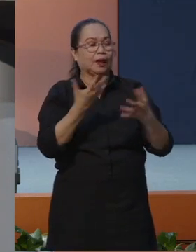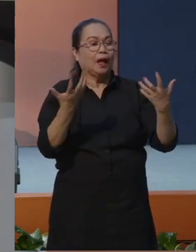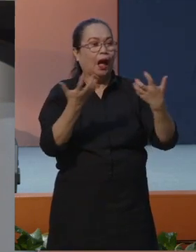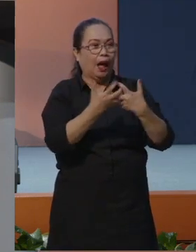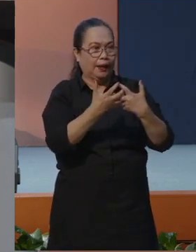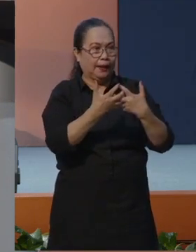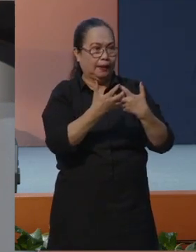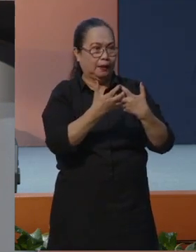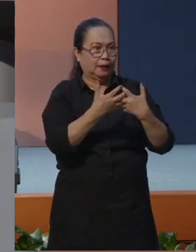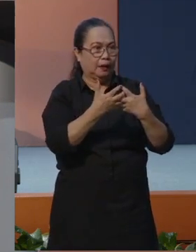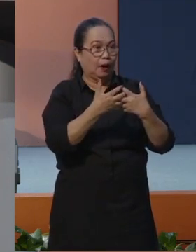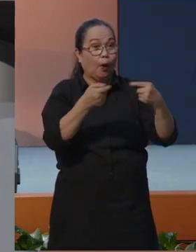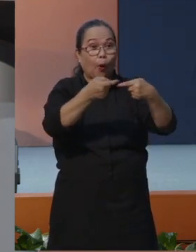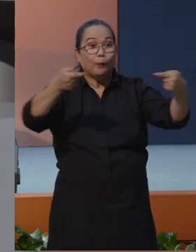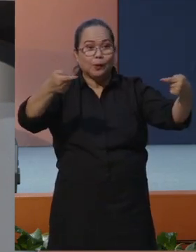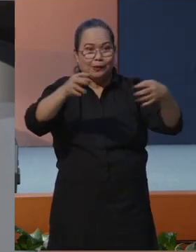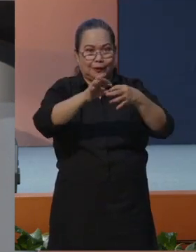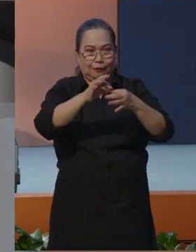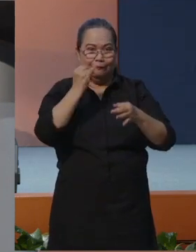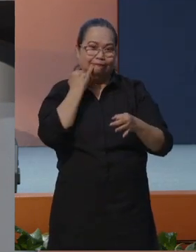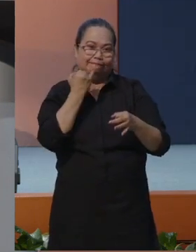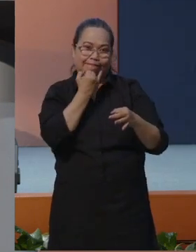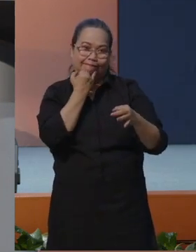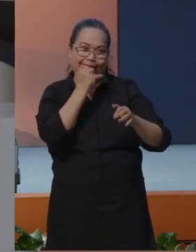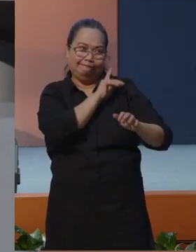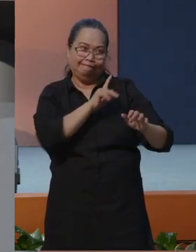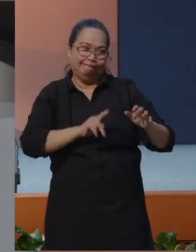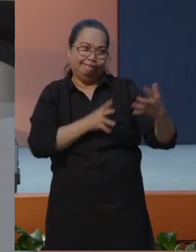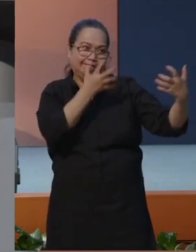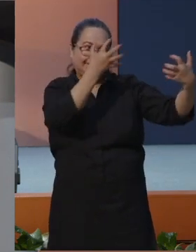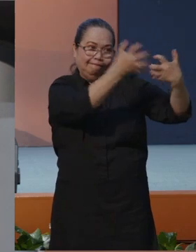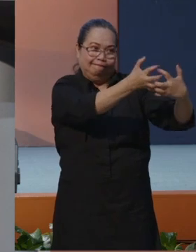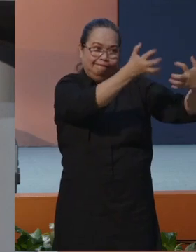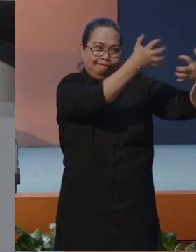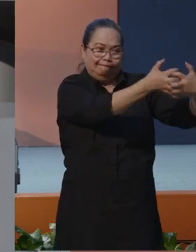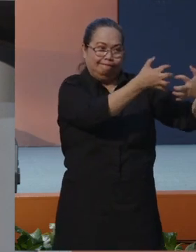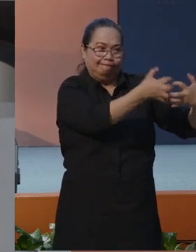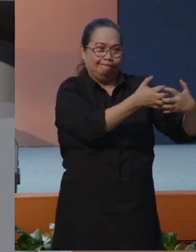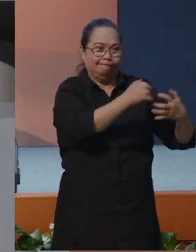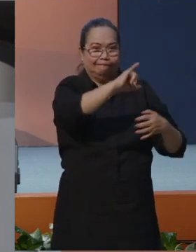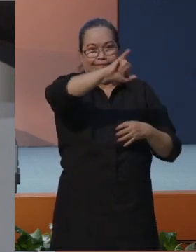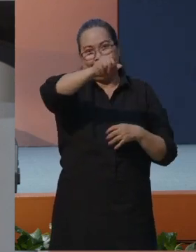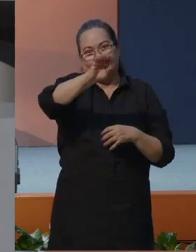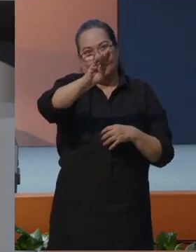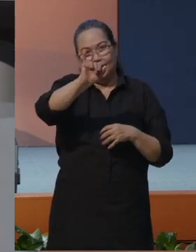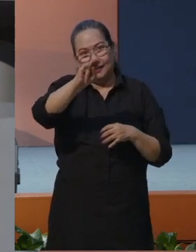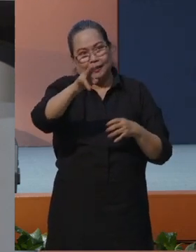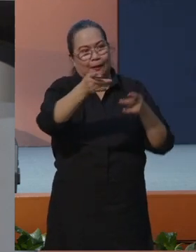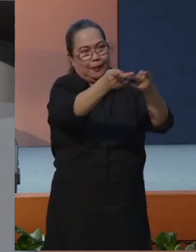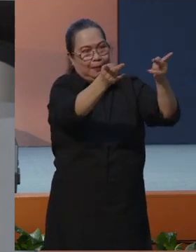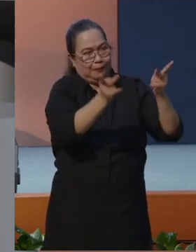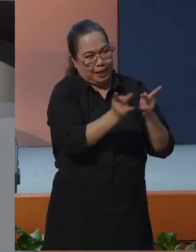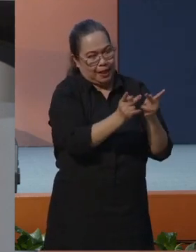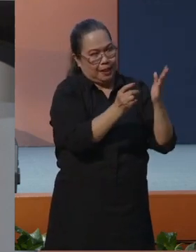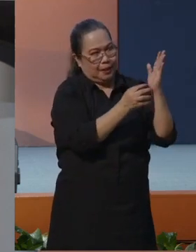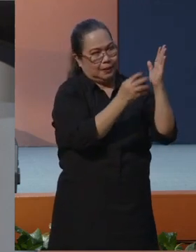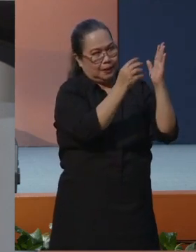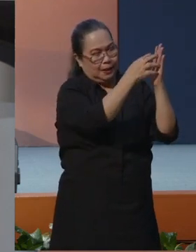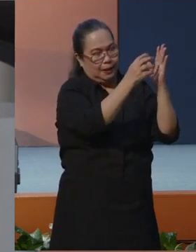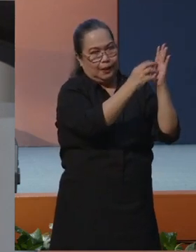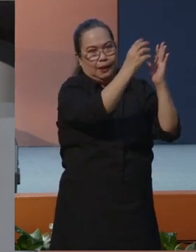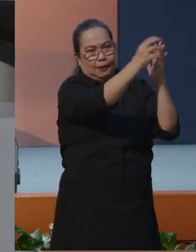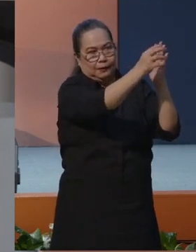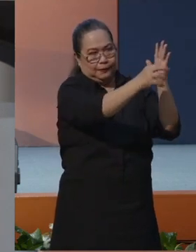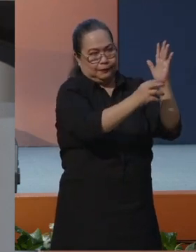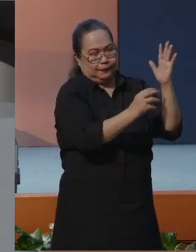ang mga kalaban ng Israel. Sa chapter 1, verse 5, si Jabin, king of Hazor, heard this,